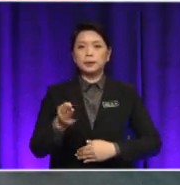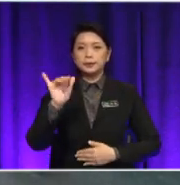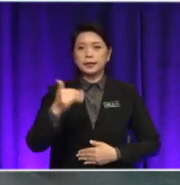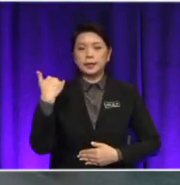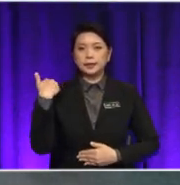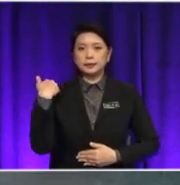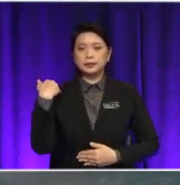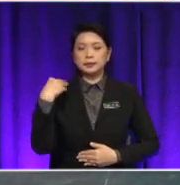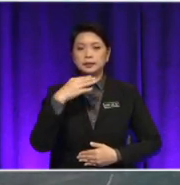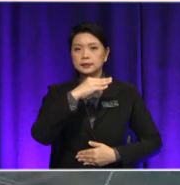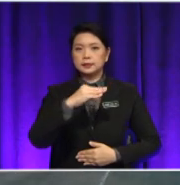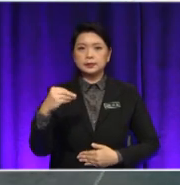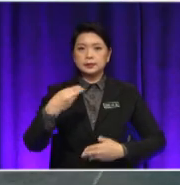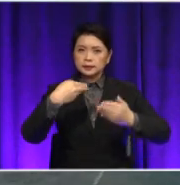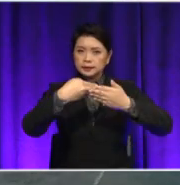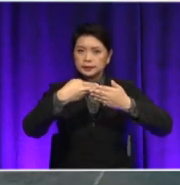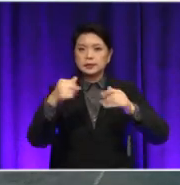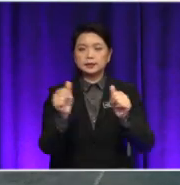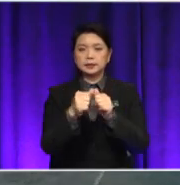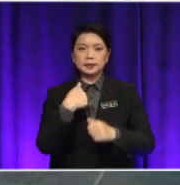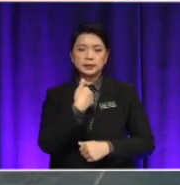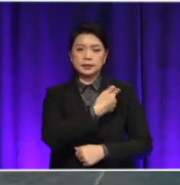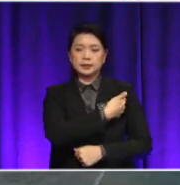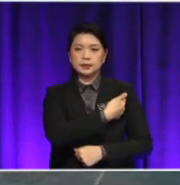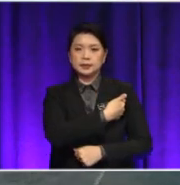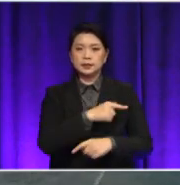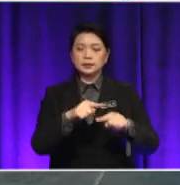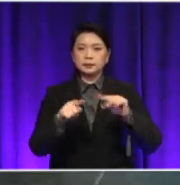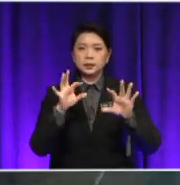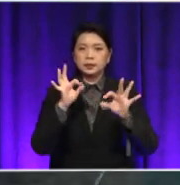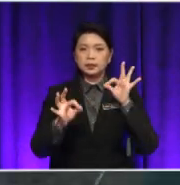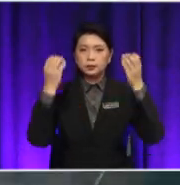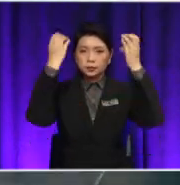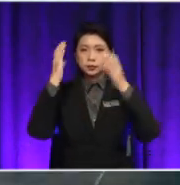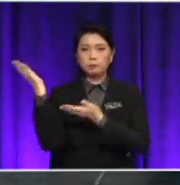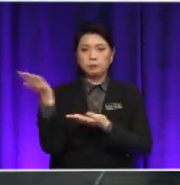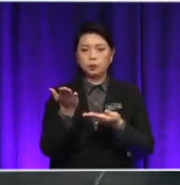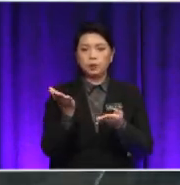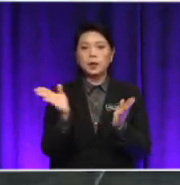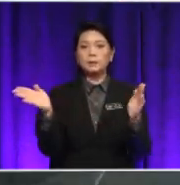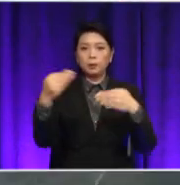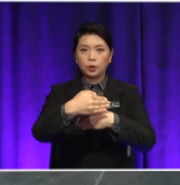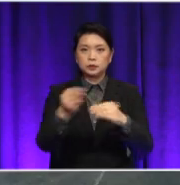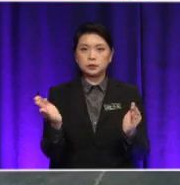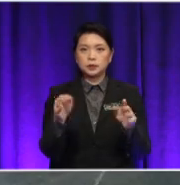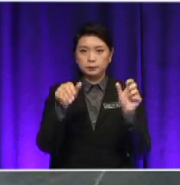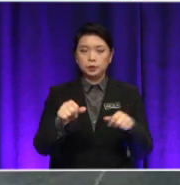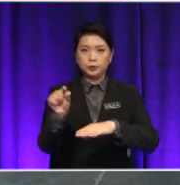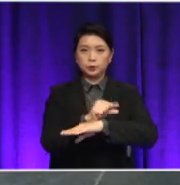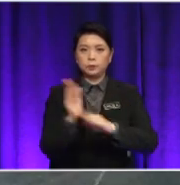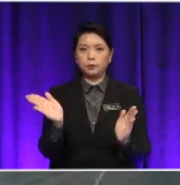berdekatan dengan kita? Contoh, boleh guna bola. Tetapi kalau cikgu bawa box ini, boleh gunakan box sebagai untuk naikkan kaki